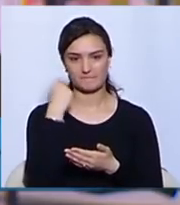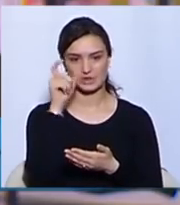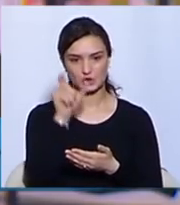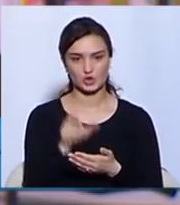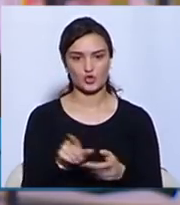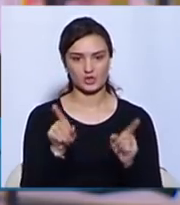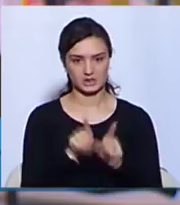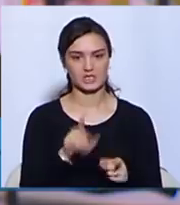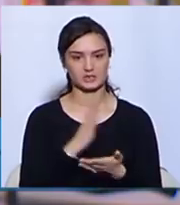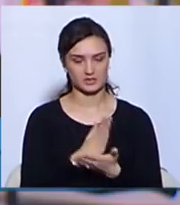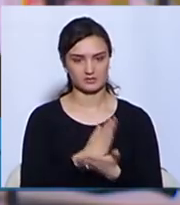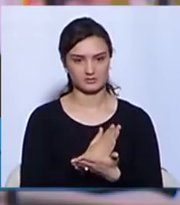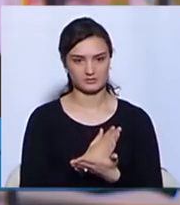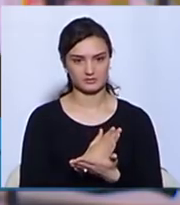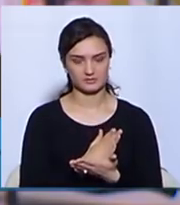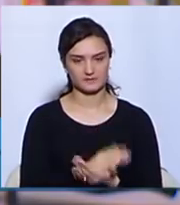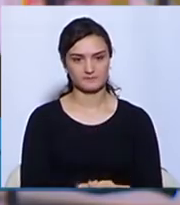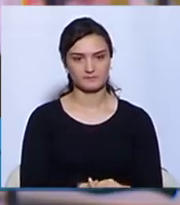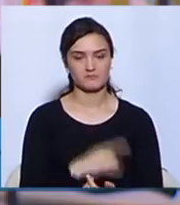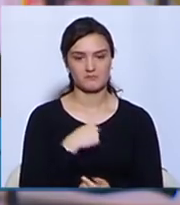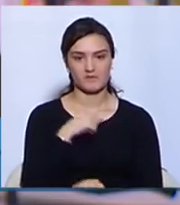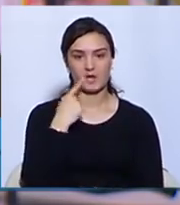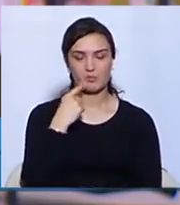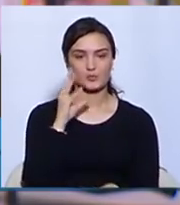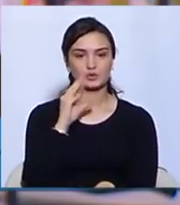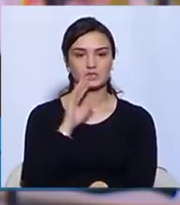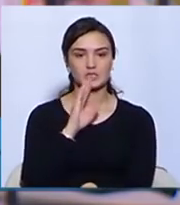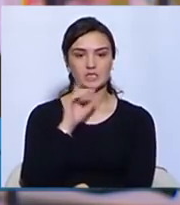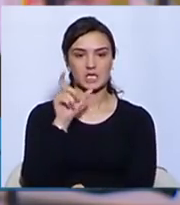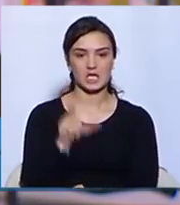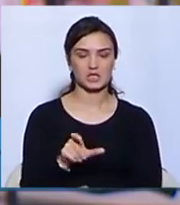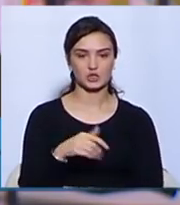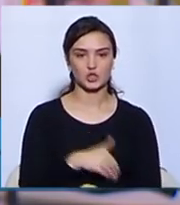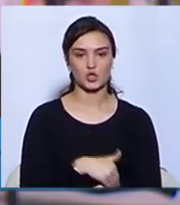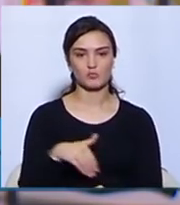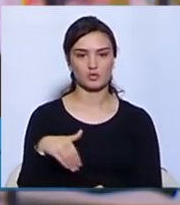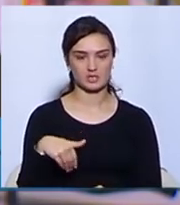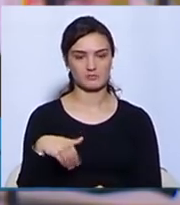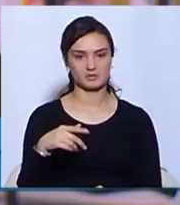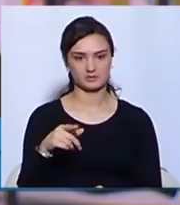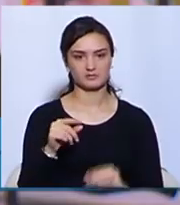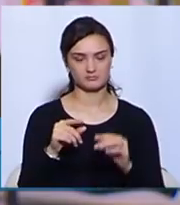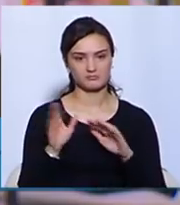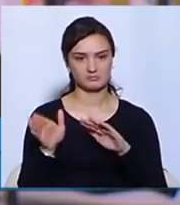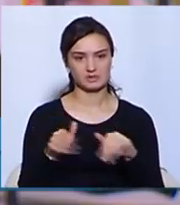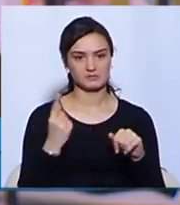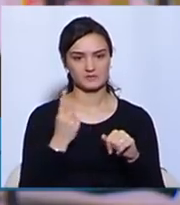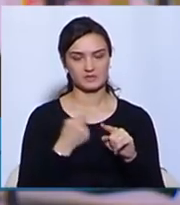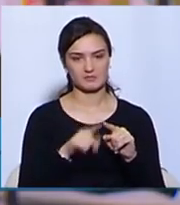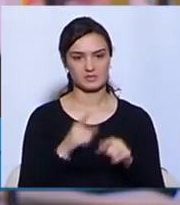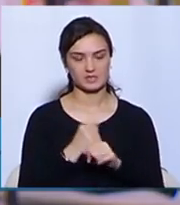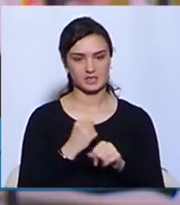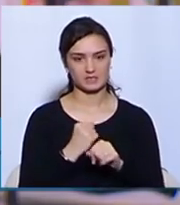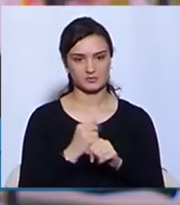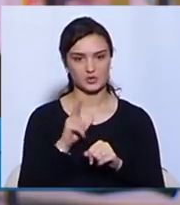ფიზიოლოგიაც არის. მხედველობაში მაქვს, როდესაც ქალის სასქესო ჰორმონები სარბიელიდან მიდის, პირველი ამას